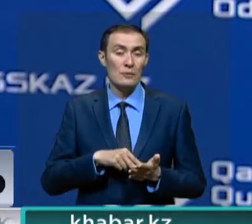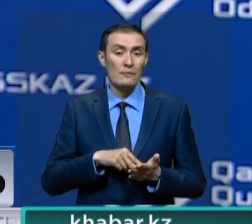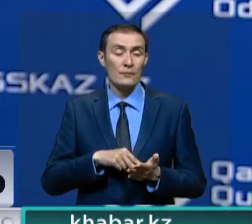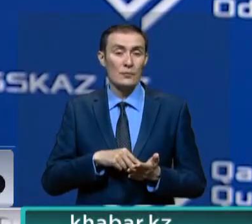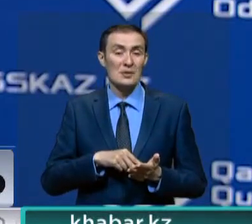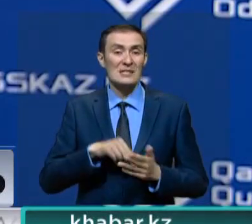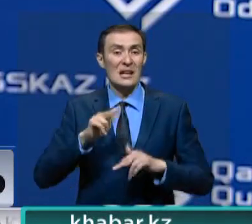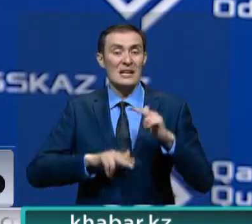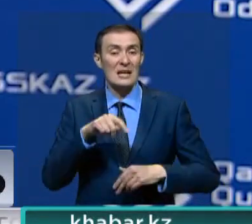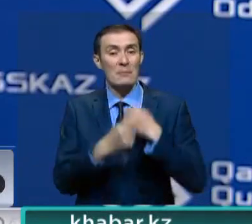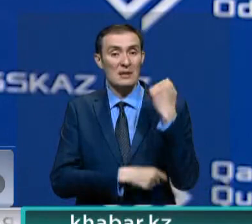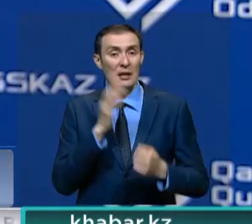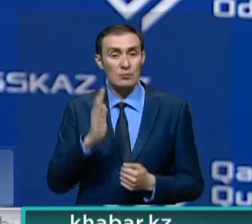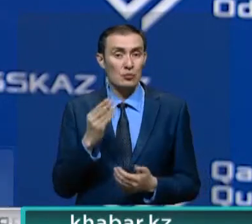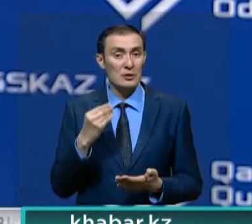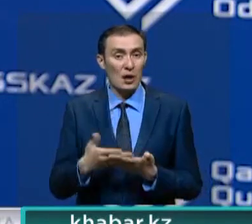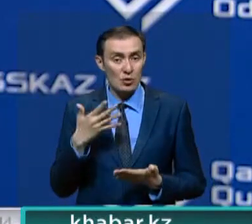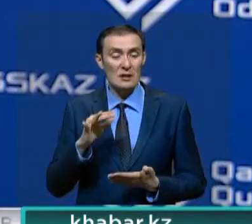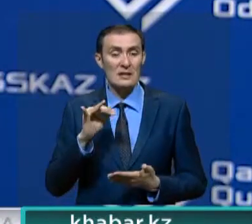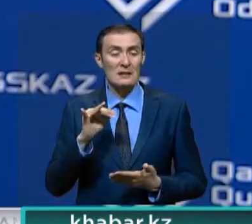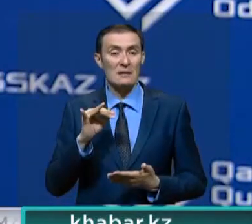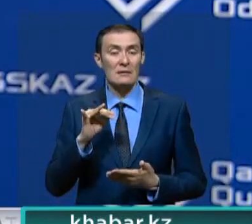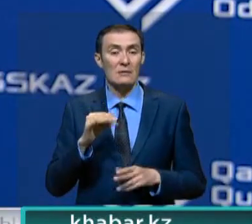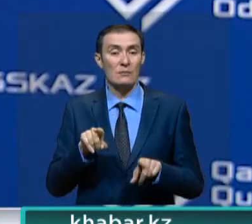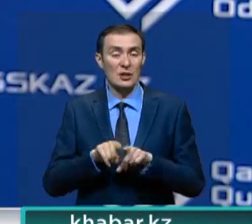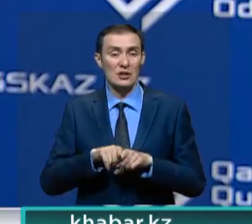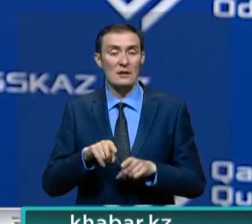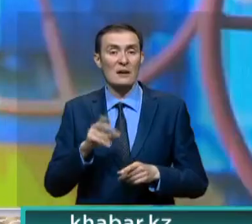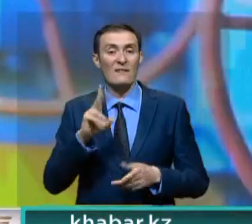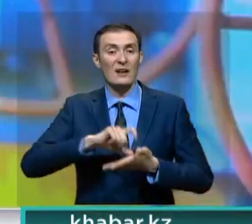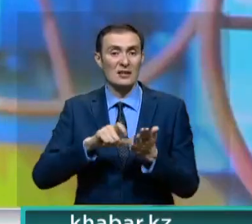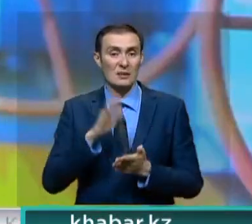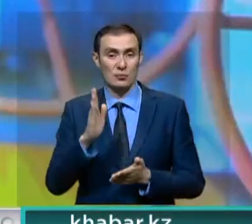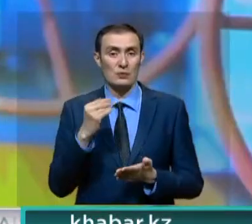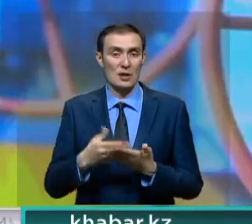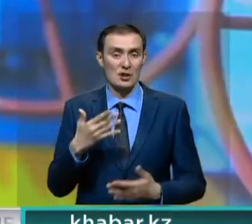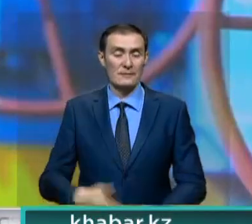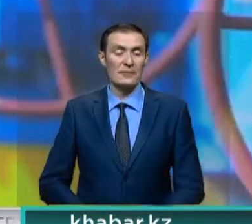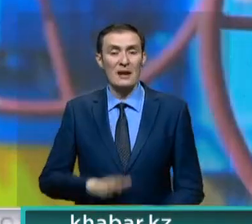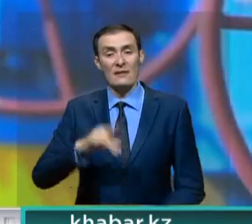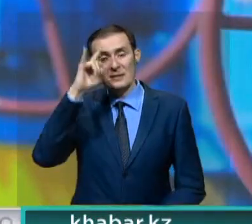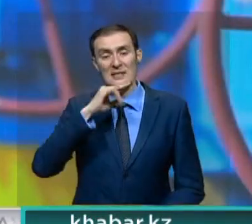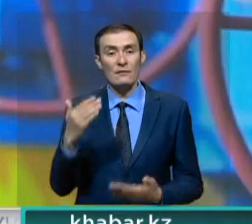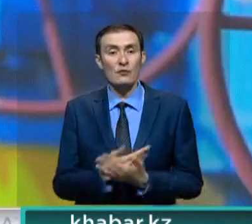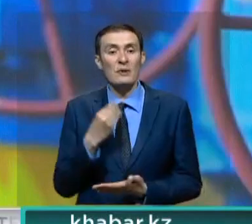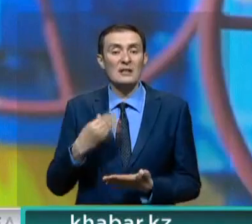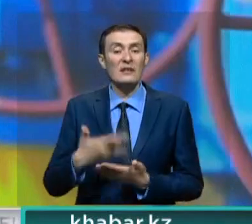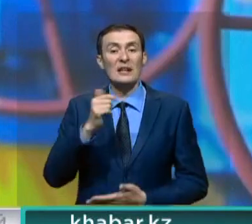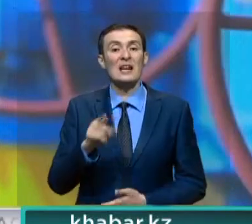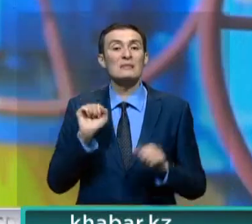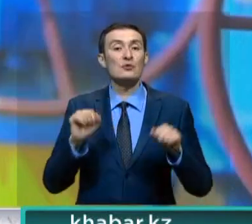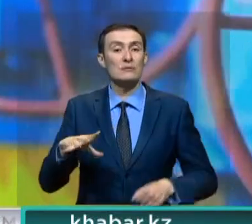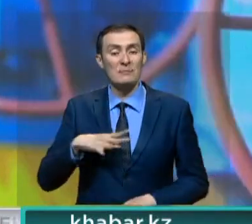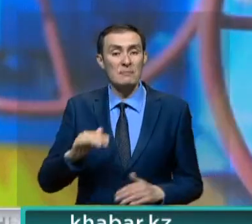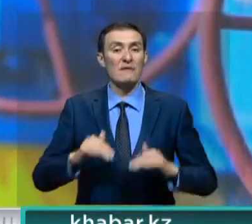строительные материалы будут расти, и квадратные метры будут расти. В Казахстане вновь может подорожать газ. По крайней